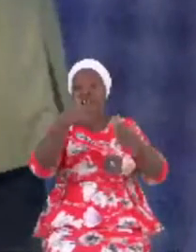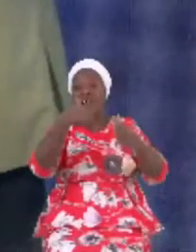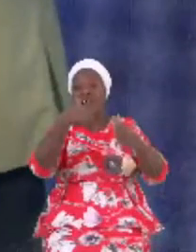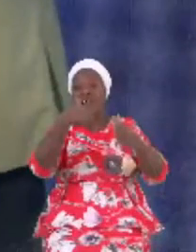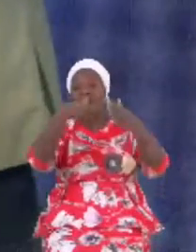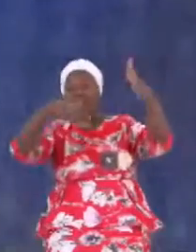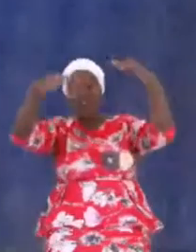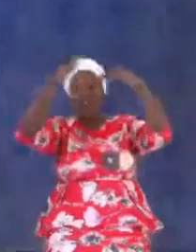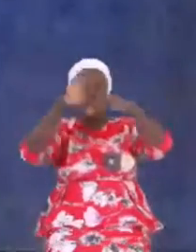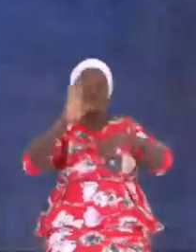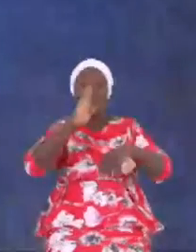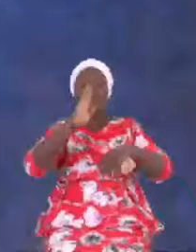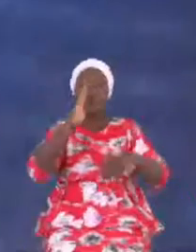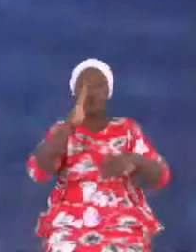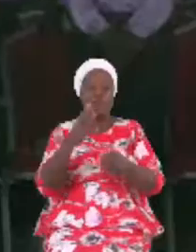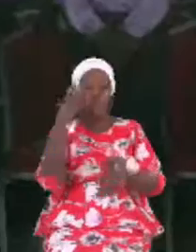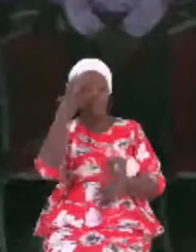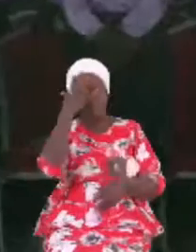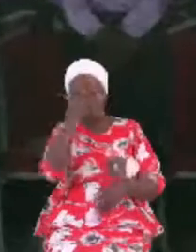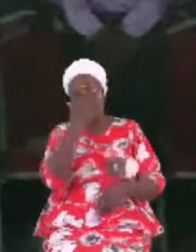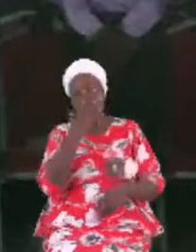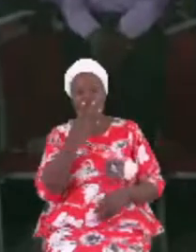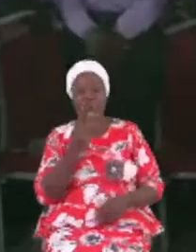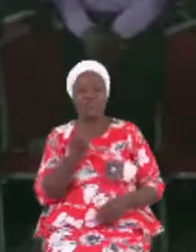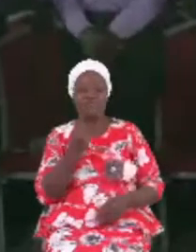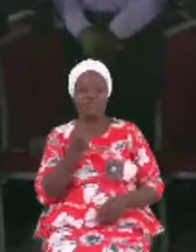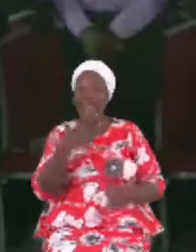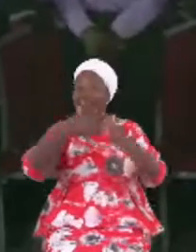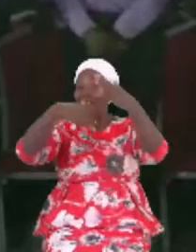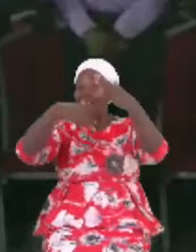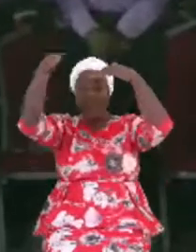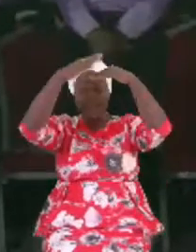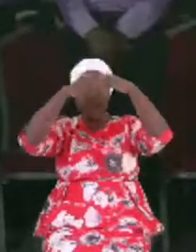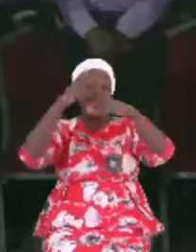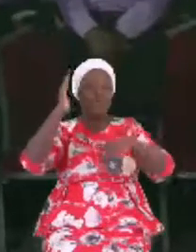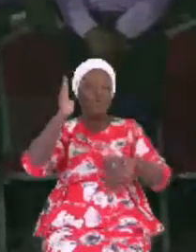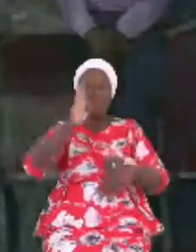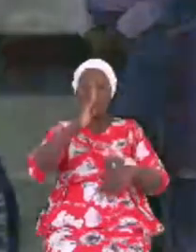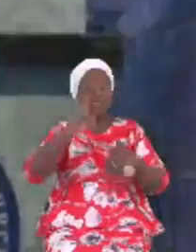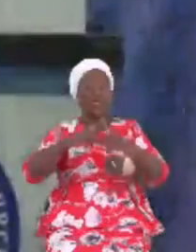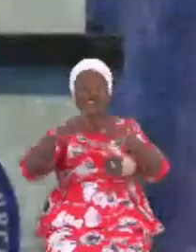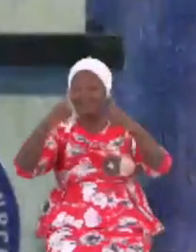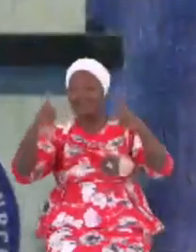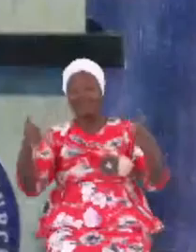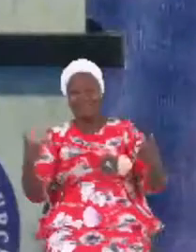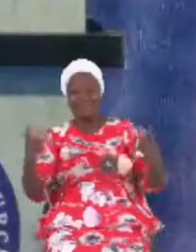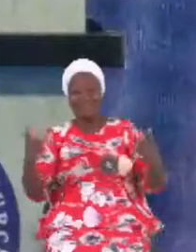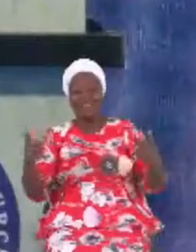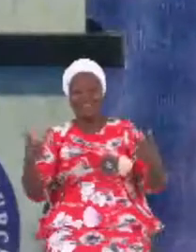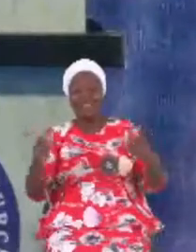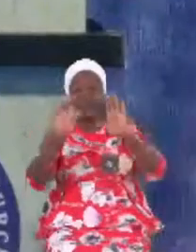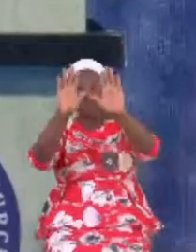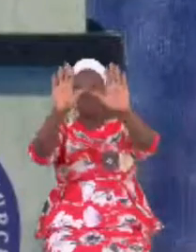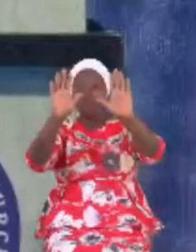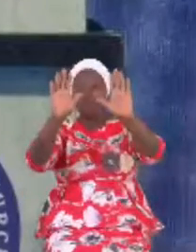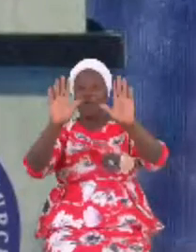le ciel sera plus merveilleux. Le ciel sera splendide,